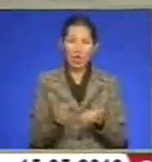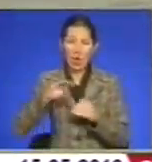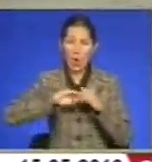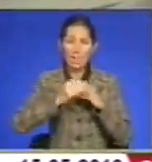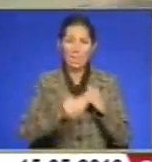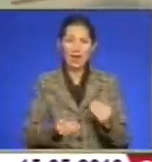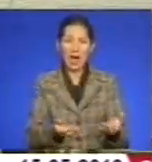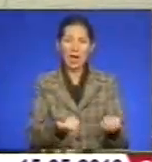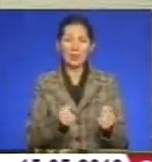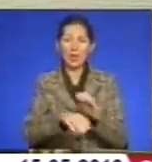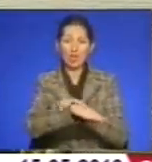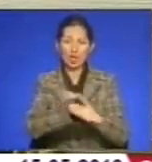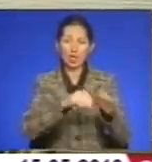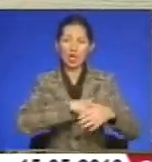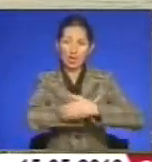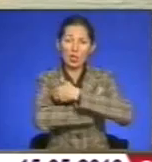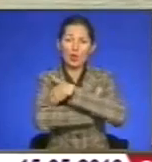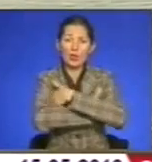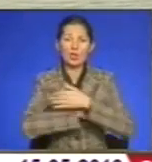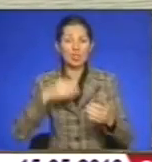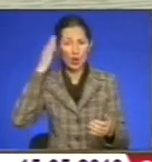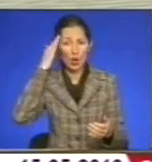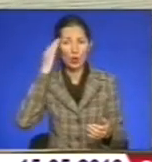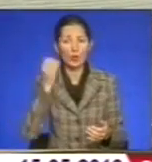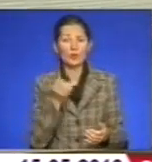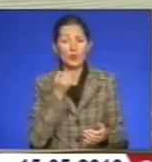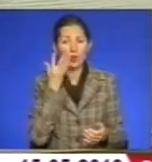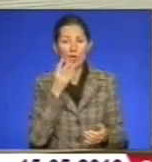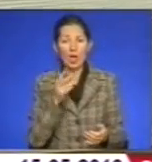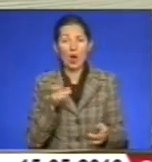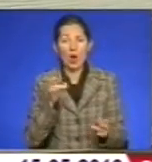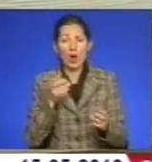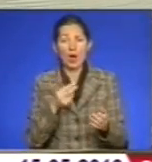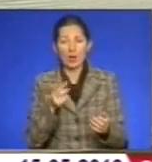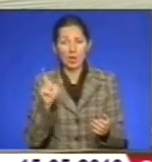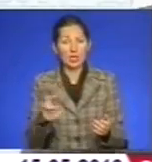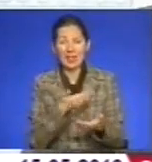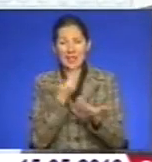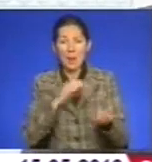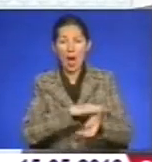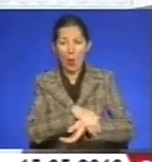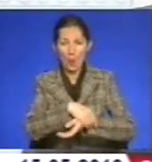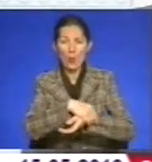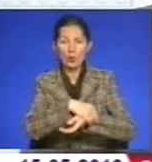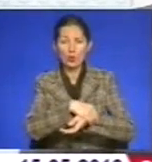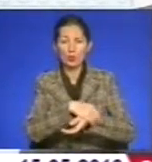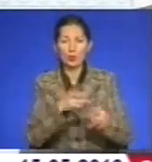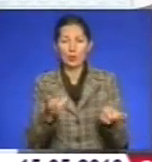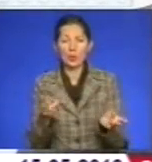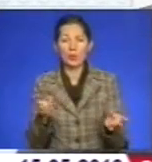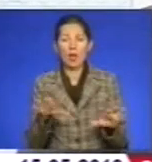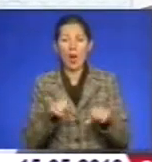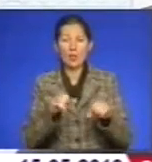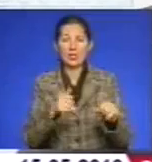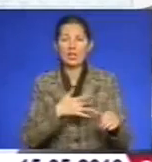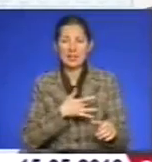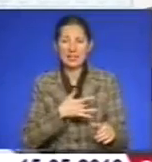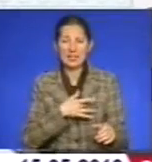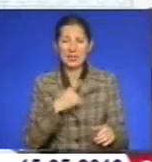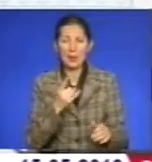голову або під руки. Якщо у потерпілого немає пульсу, потрібен масаж серця. В першу чергу нам надається